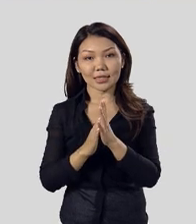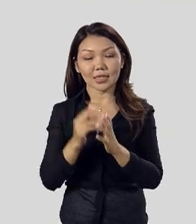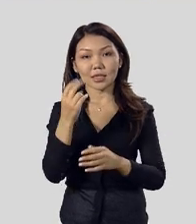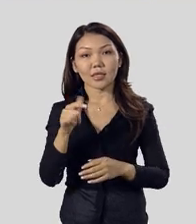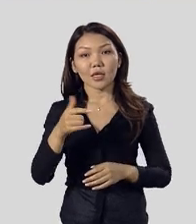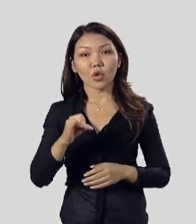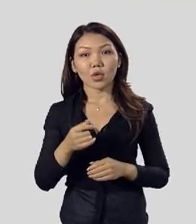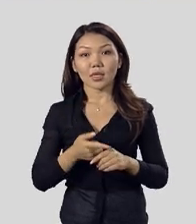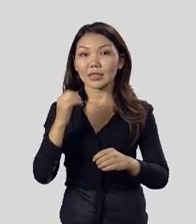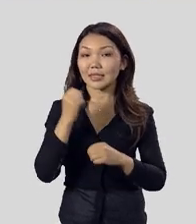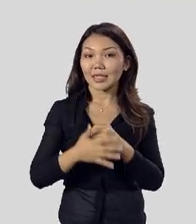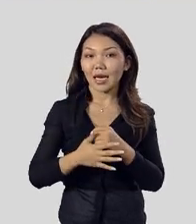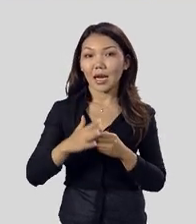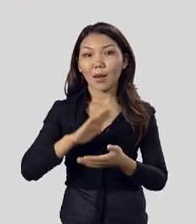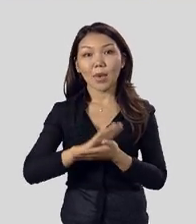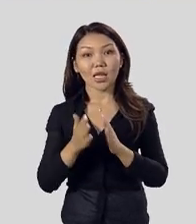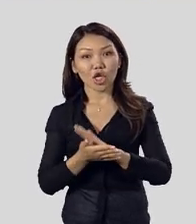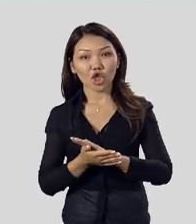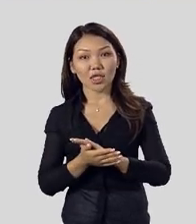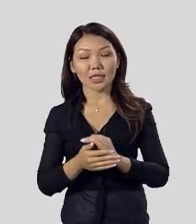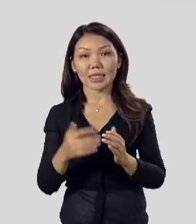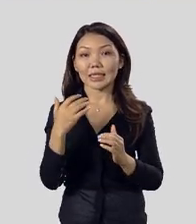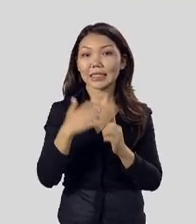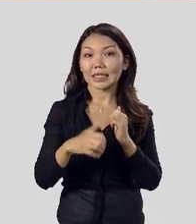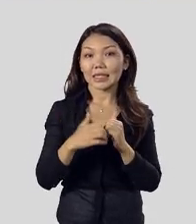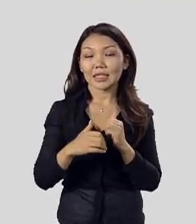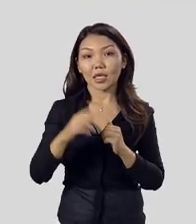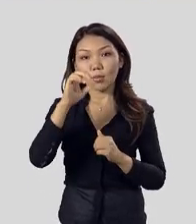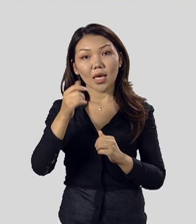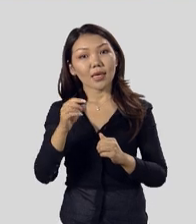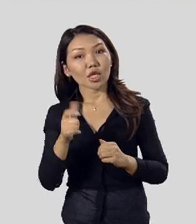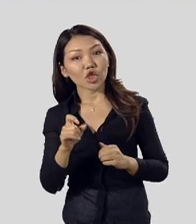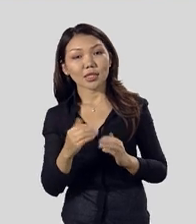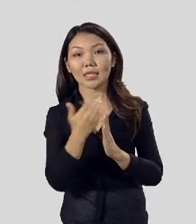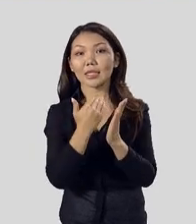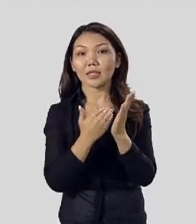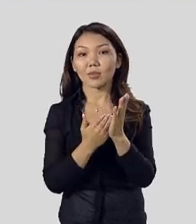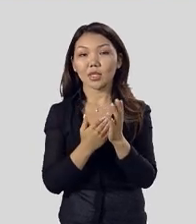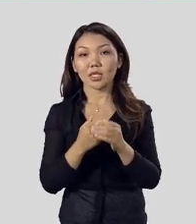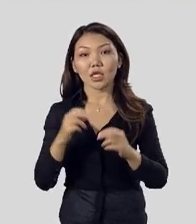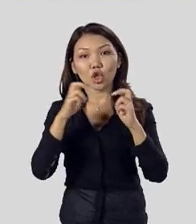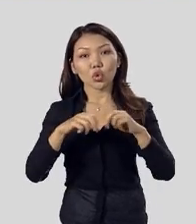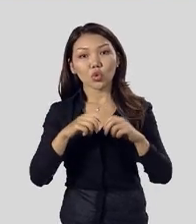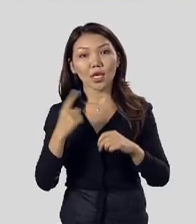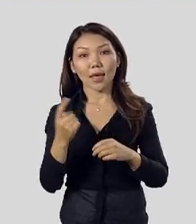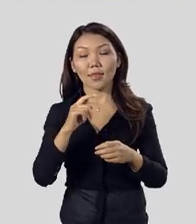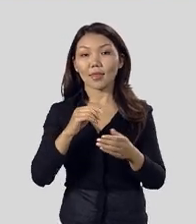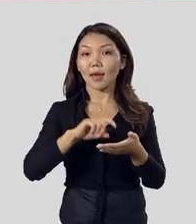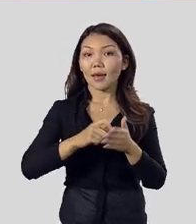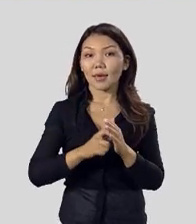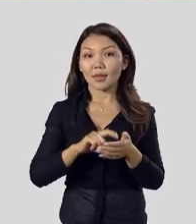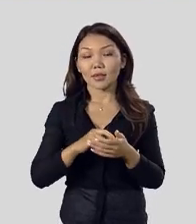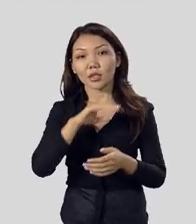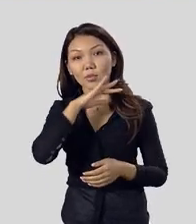центральное положение среди биологических дисциплин она изучает одноклеточных животных и растительные организмы на